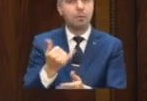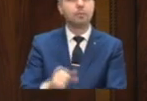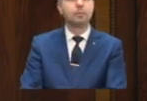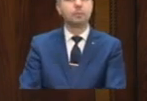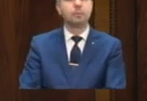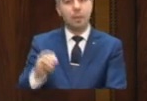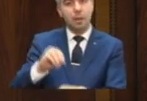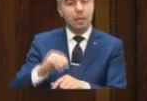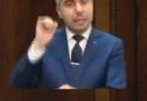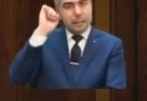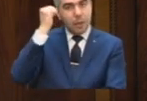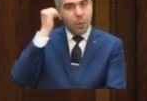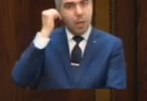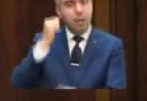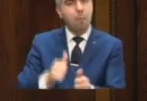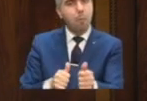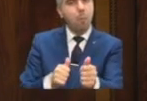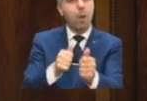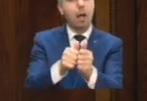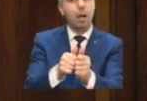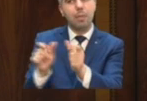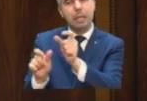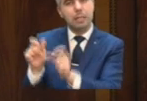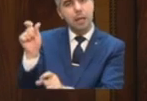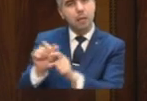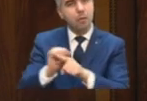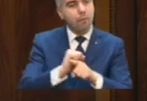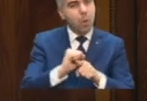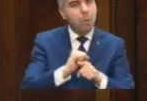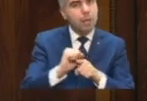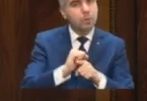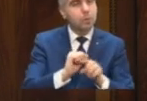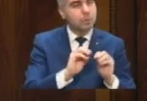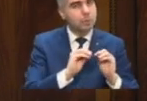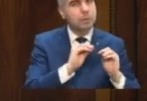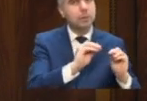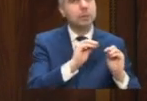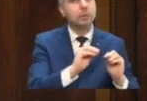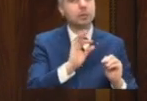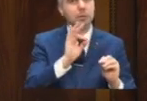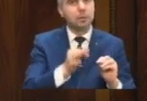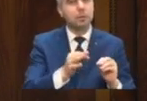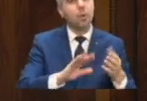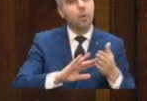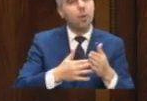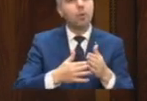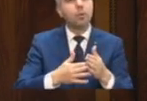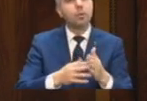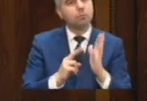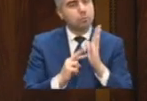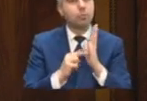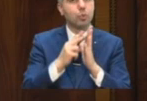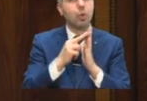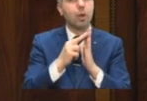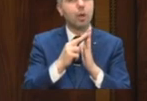في التكوين ومواكبة هؤلاء حتى أنهم يمكن لهم يوجدوا نفسهم بشكل تدريجي